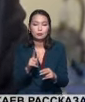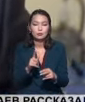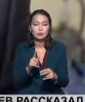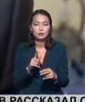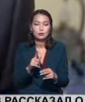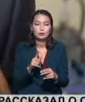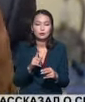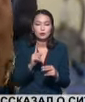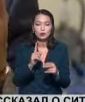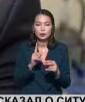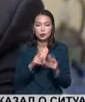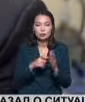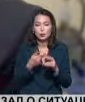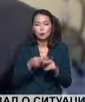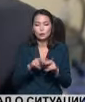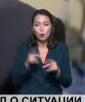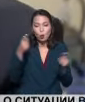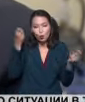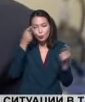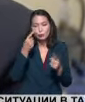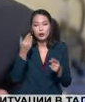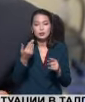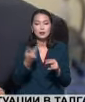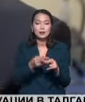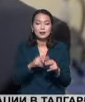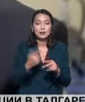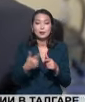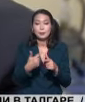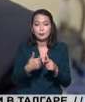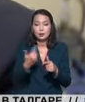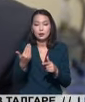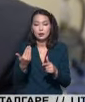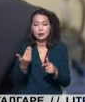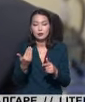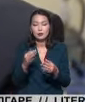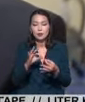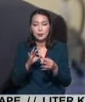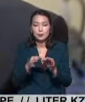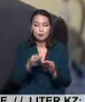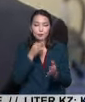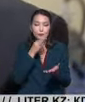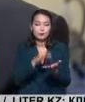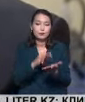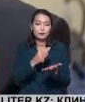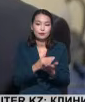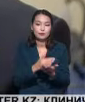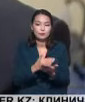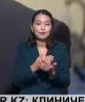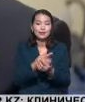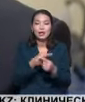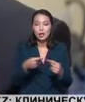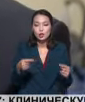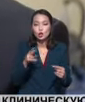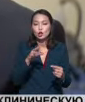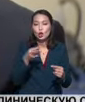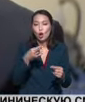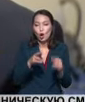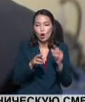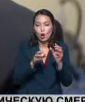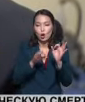Чтобы пояснить... Пай, так называемый, я буду называть именно паем, значит, это одна доля. В каждой семье